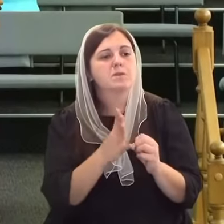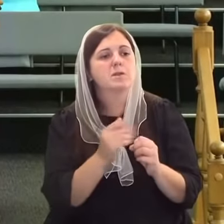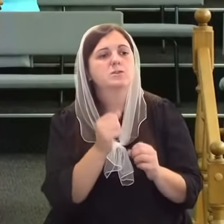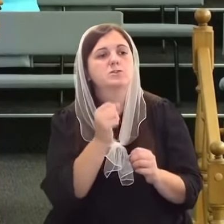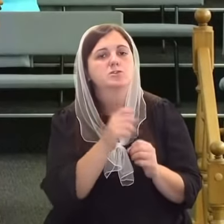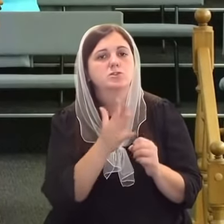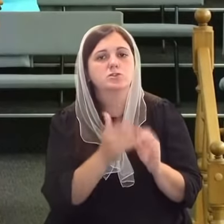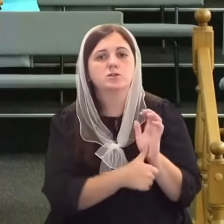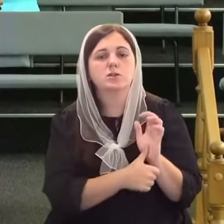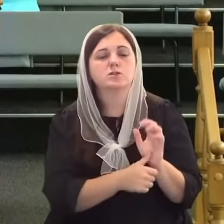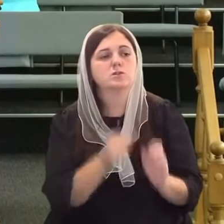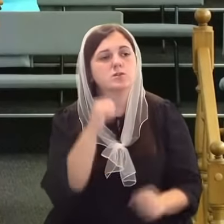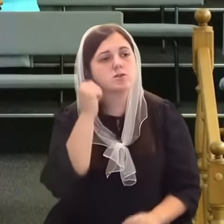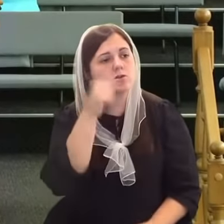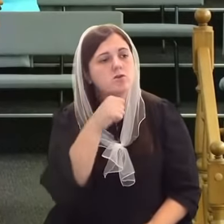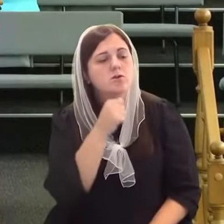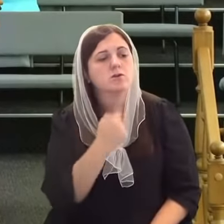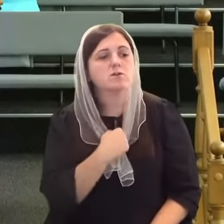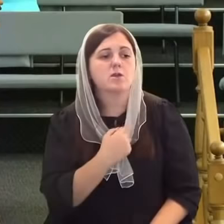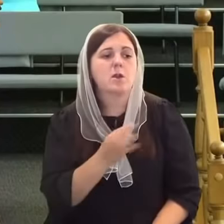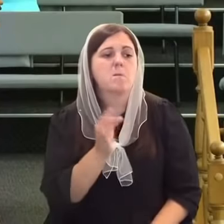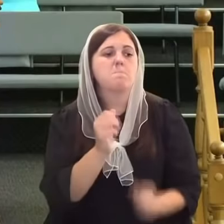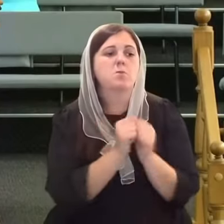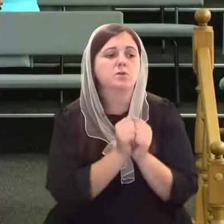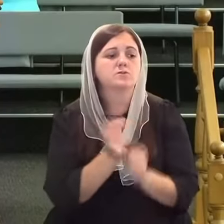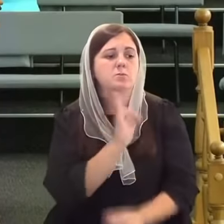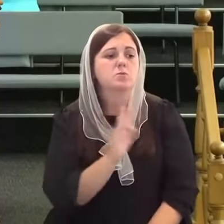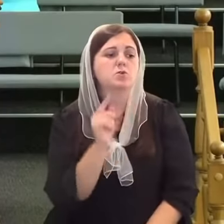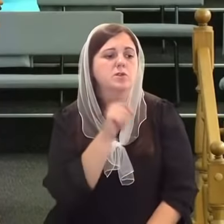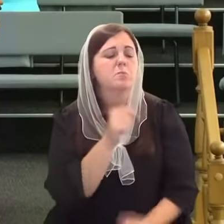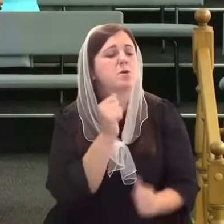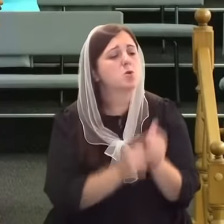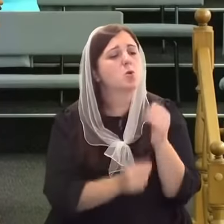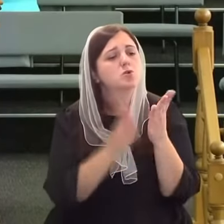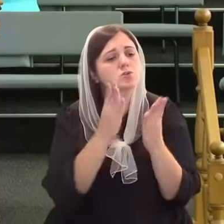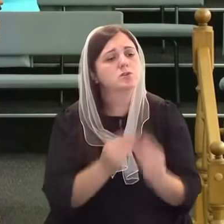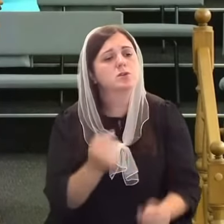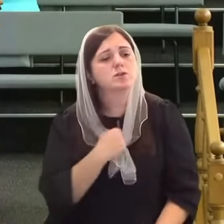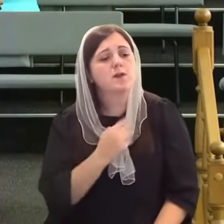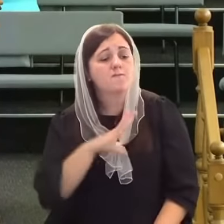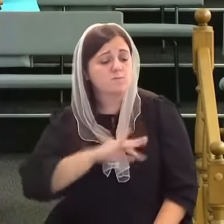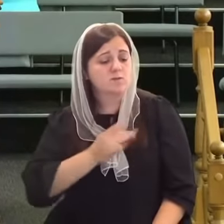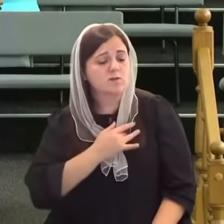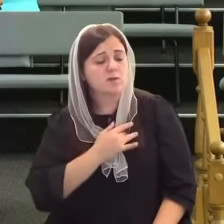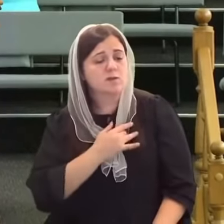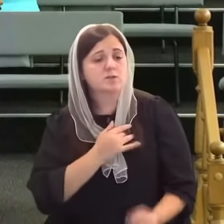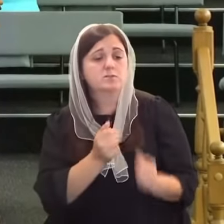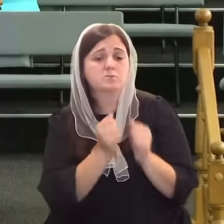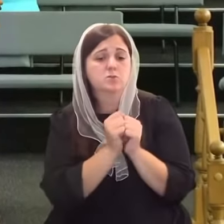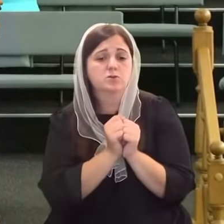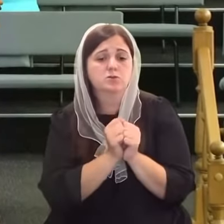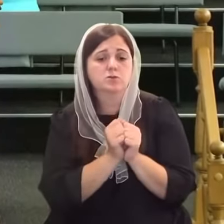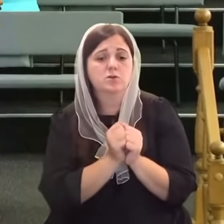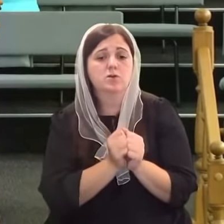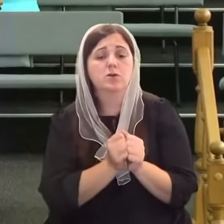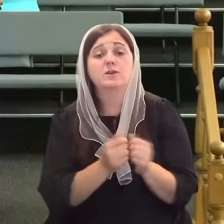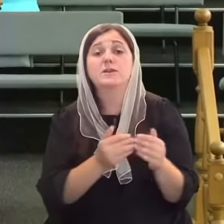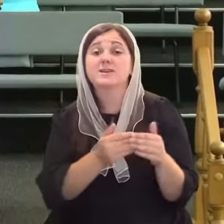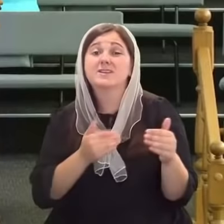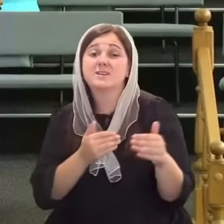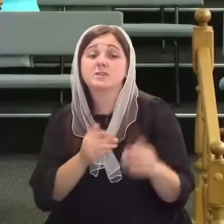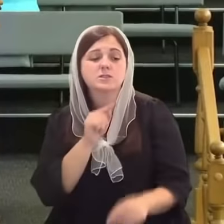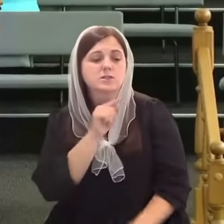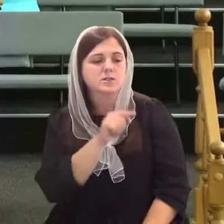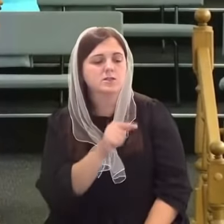15-16 лет я молился тебе каждый день. Я носил тебя в сердце своем. Когда-то ты носила меня